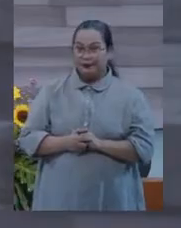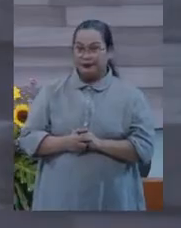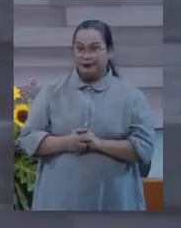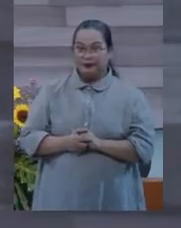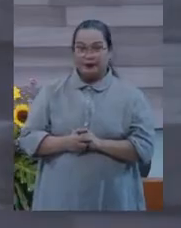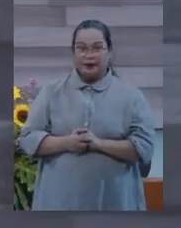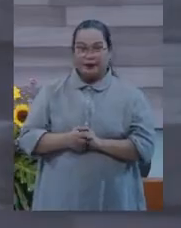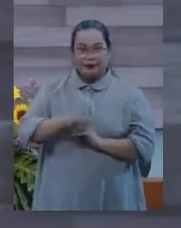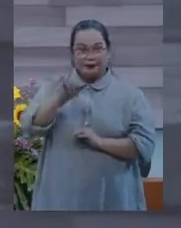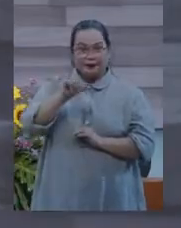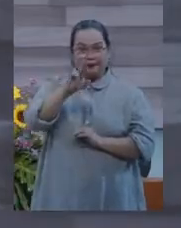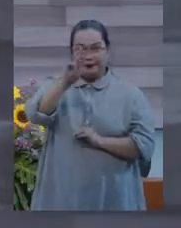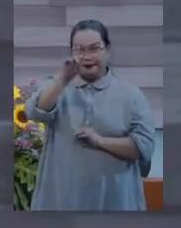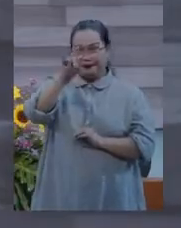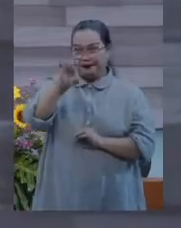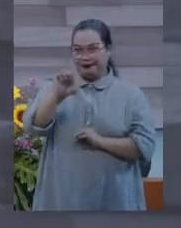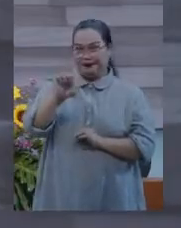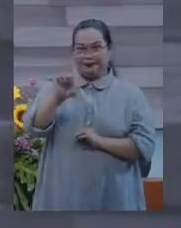Jude